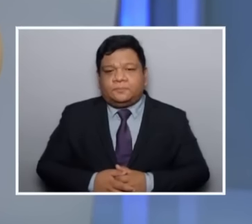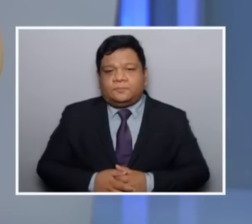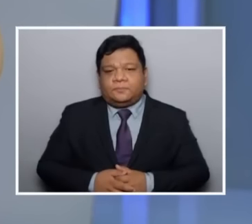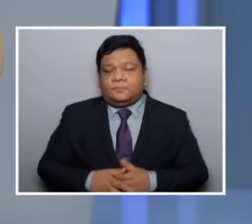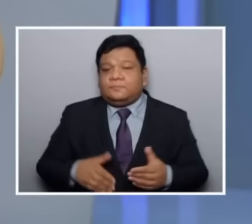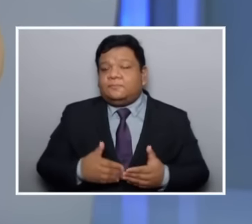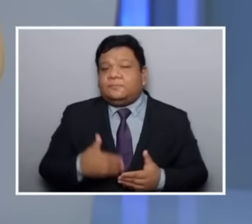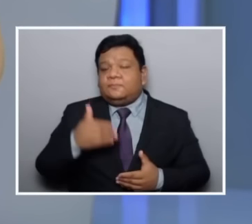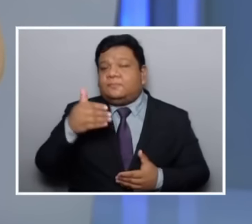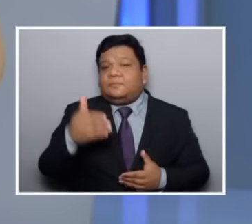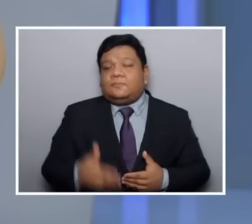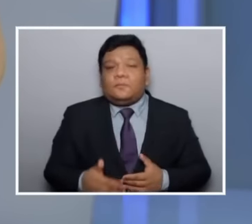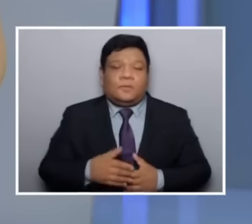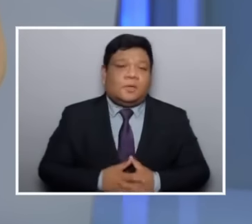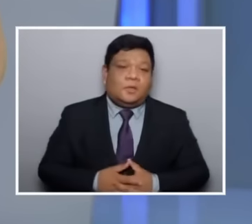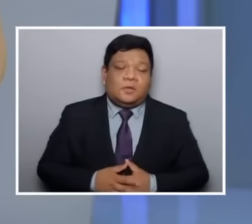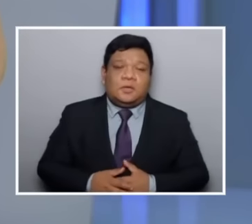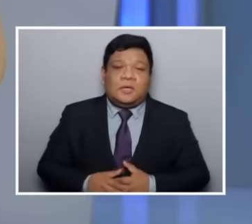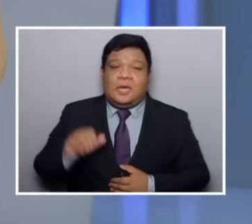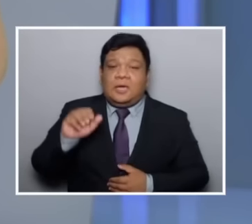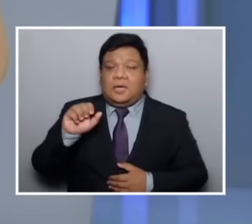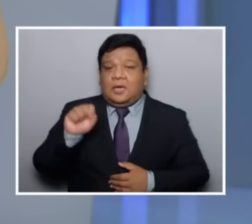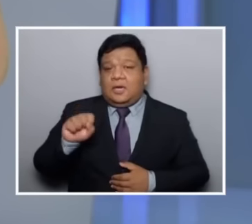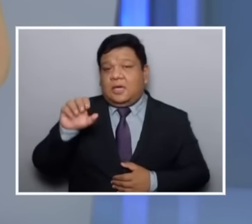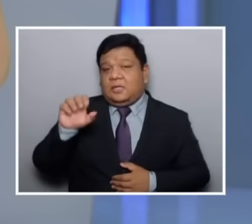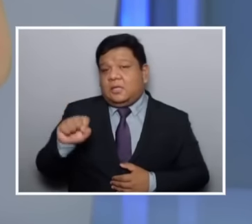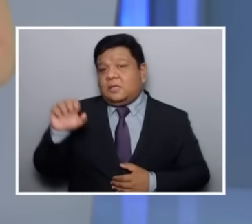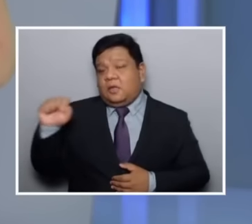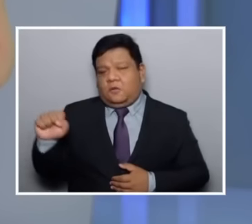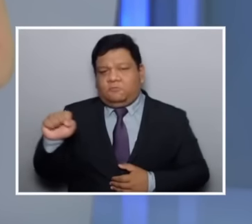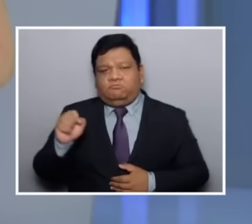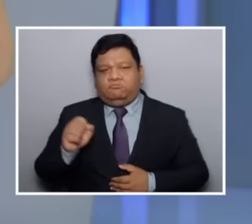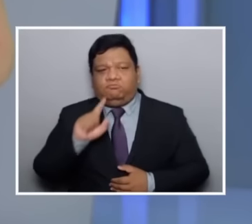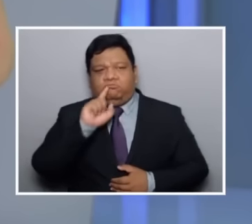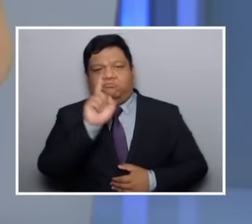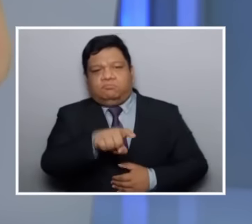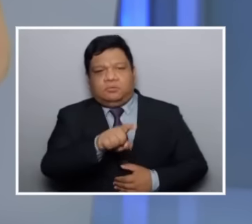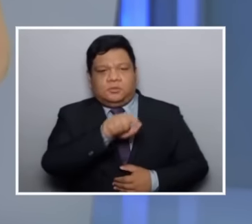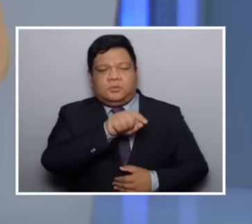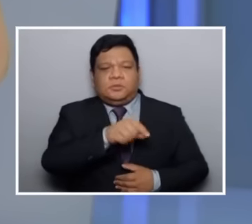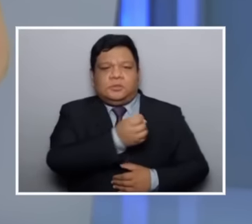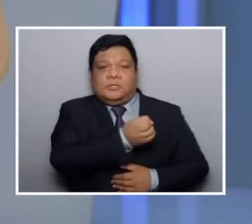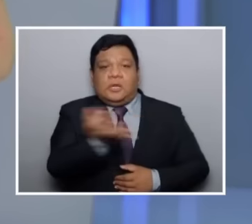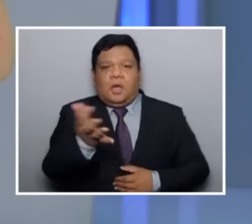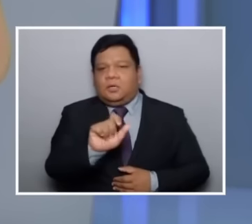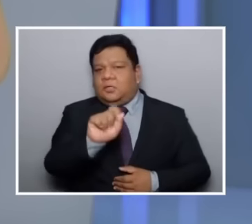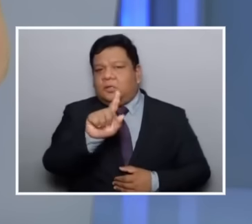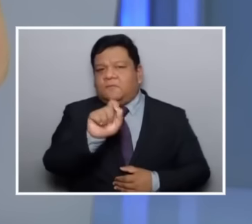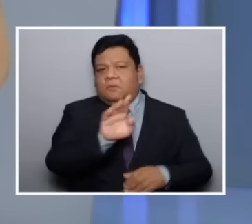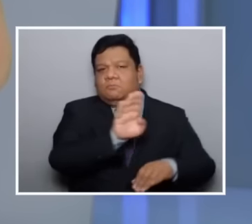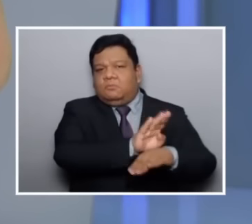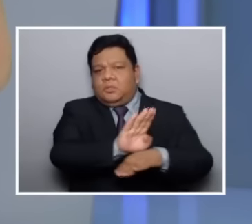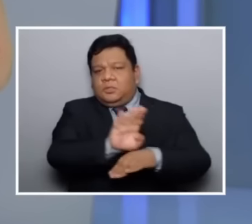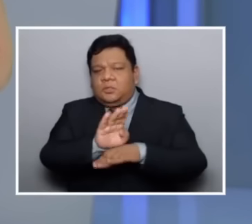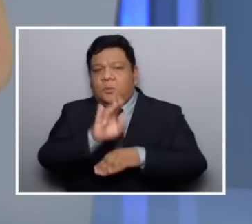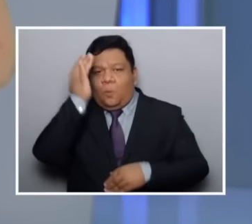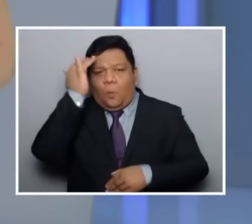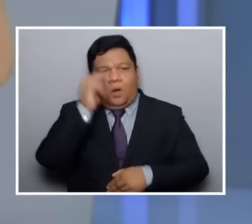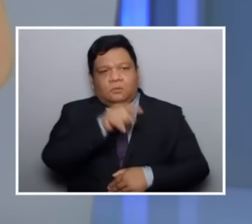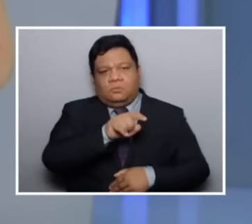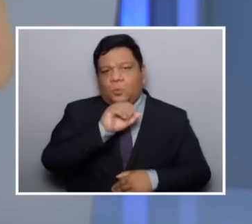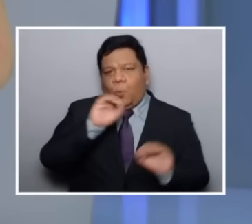Binigyan ng notice ng Social Security System o SSS ang 11 establishmento dahil sa